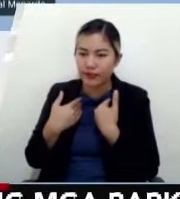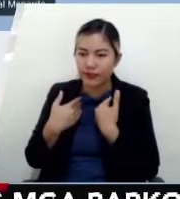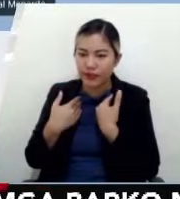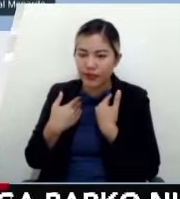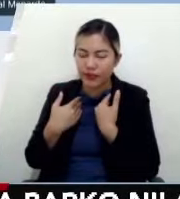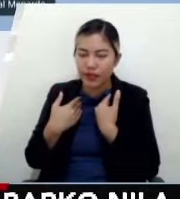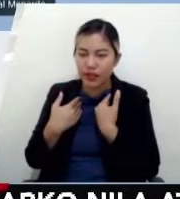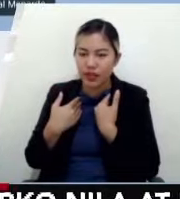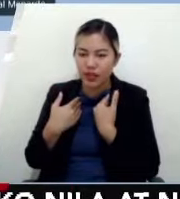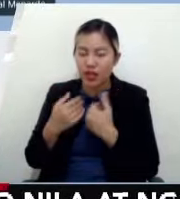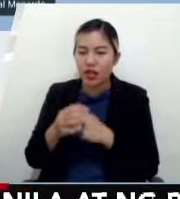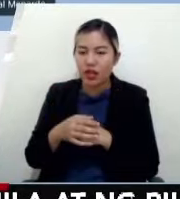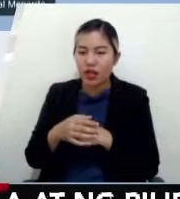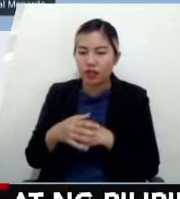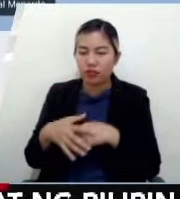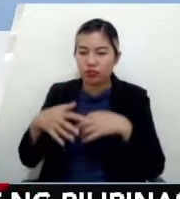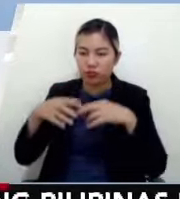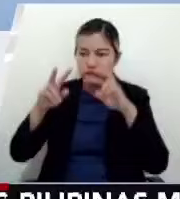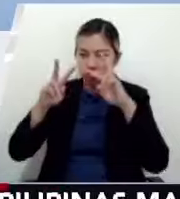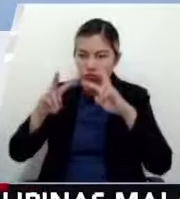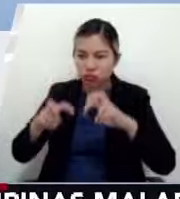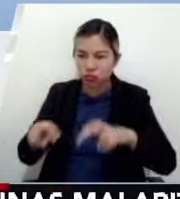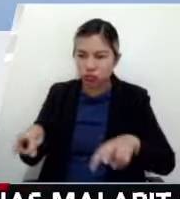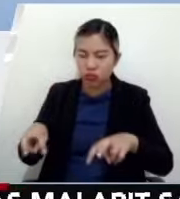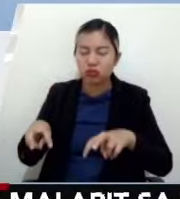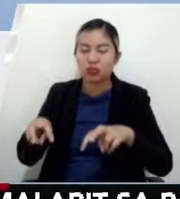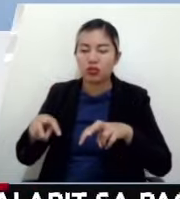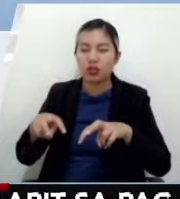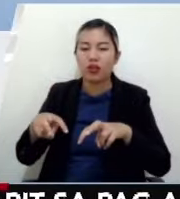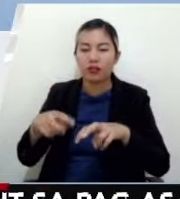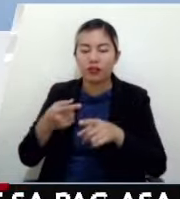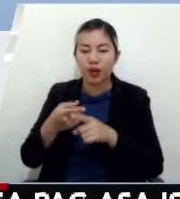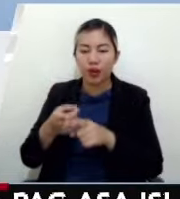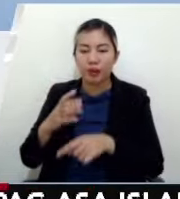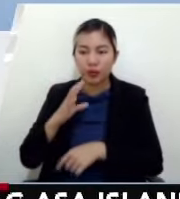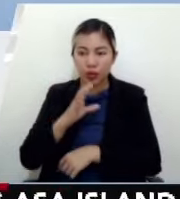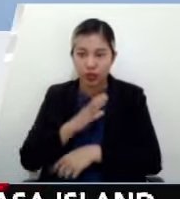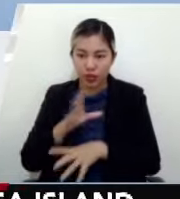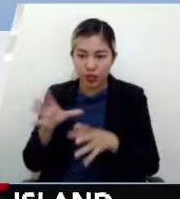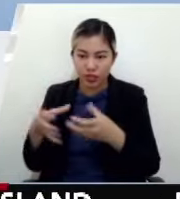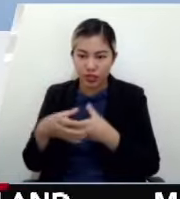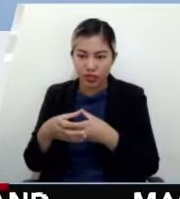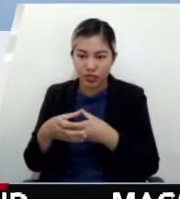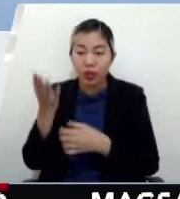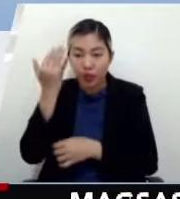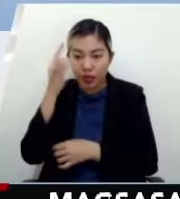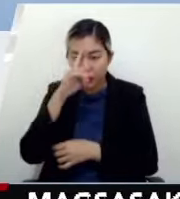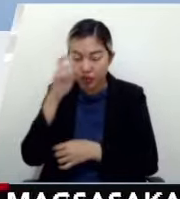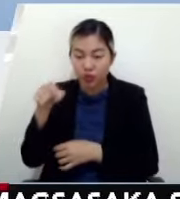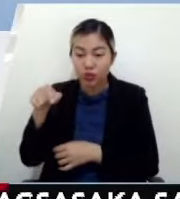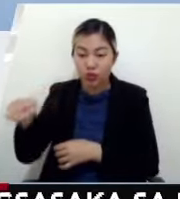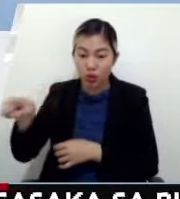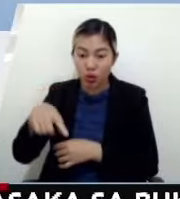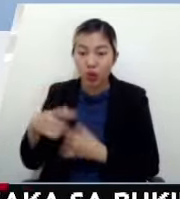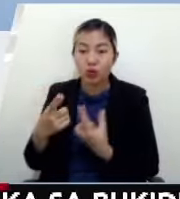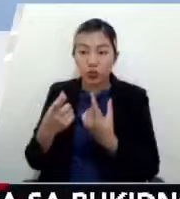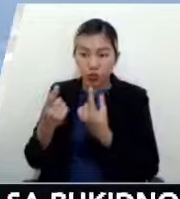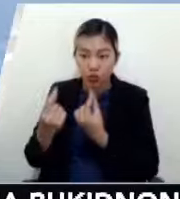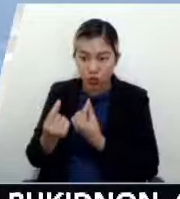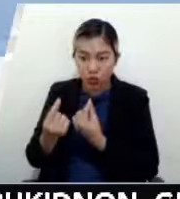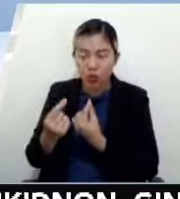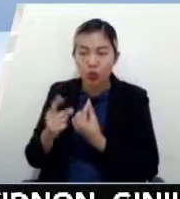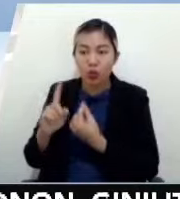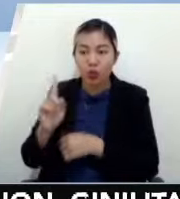Hearings and investigation no kasi ah They're doing precisely what the icc